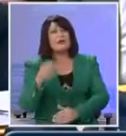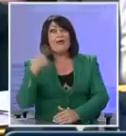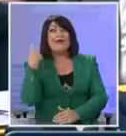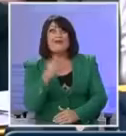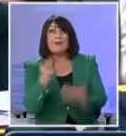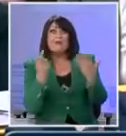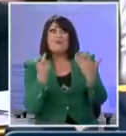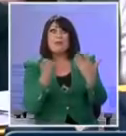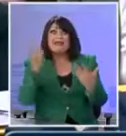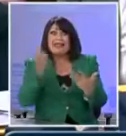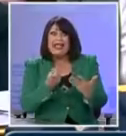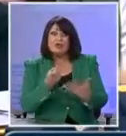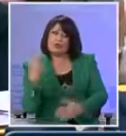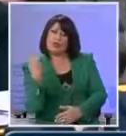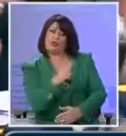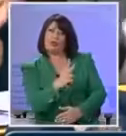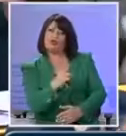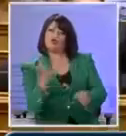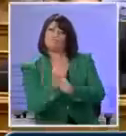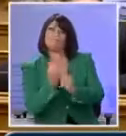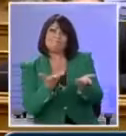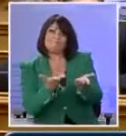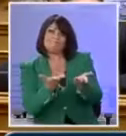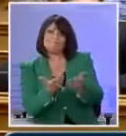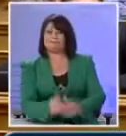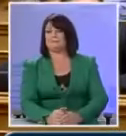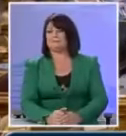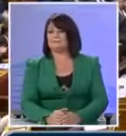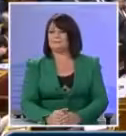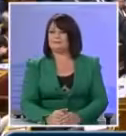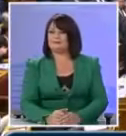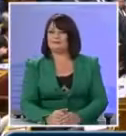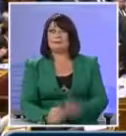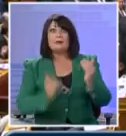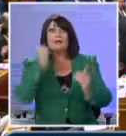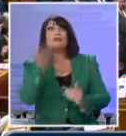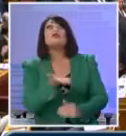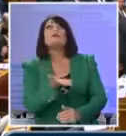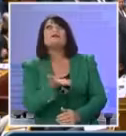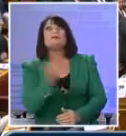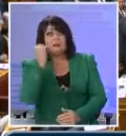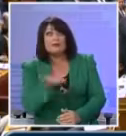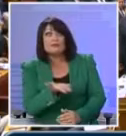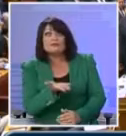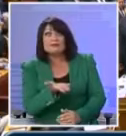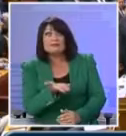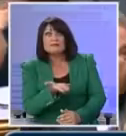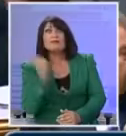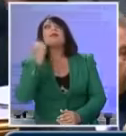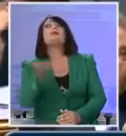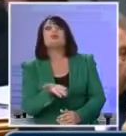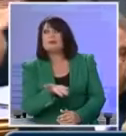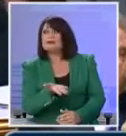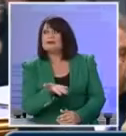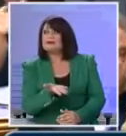170% αυτό είναι δικό σας όι τι το αμφισβητείτε το αμφισβητείτε το τι μην